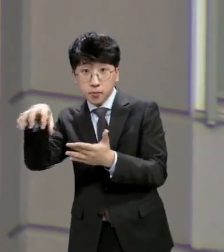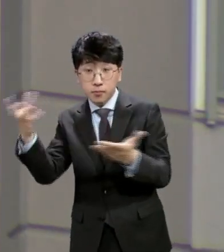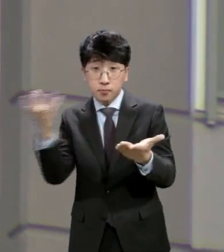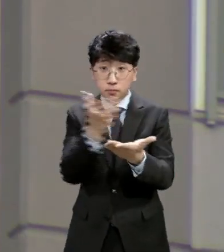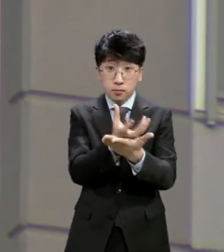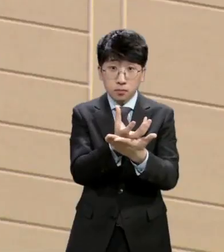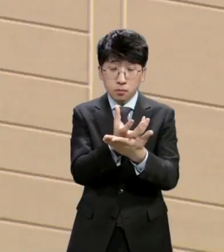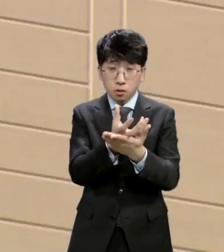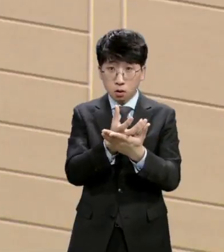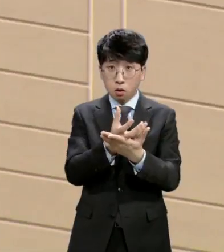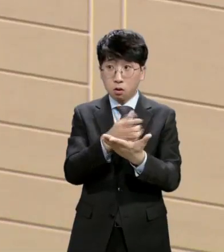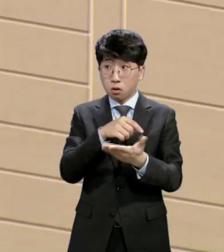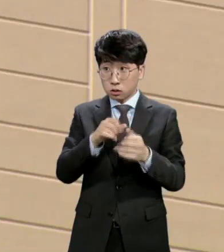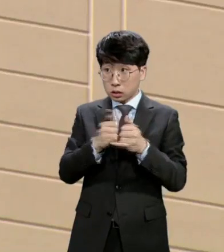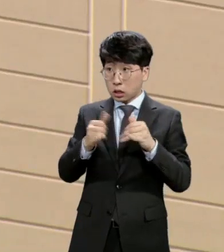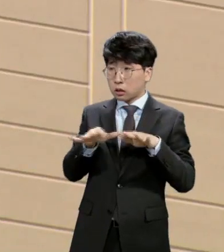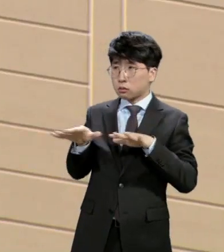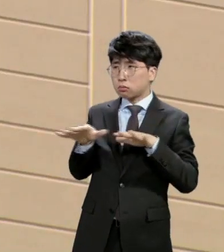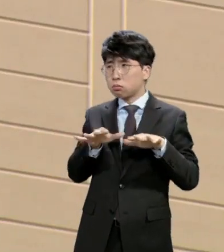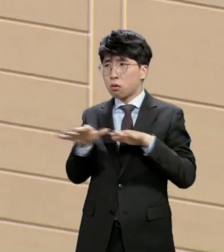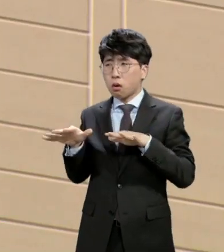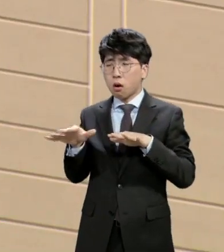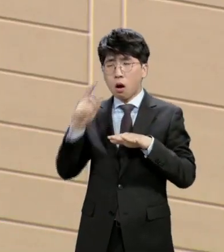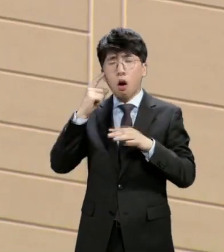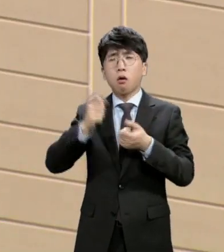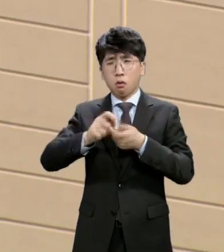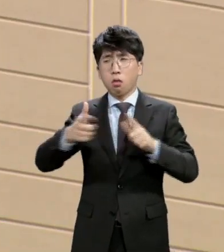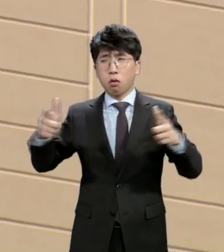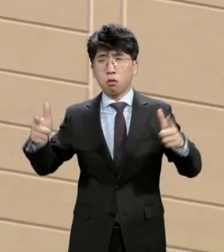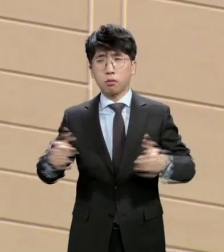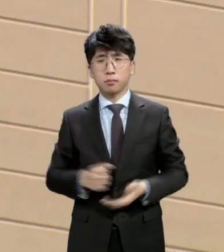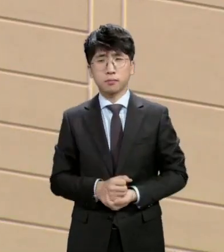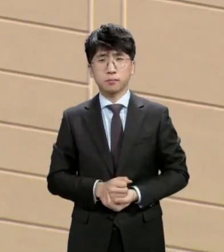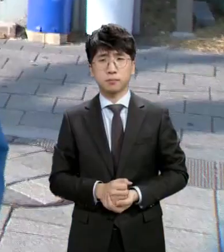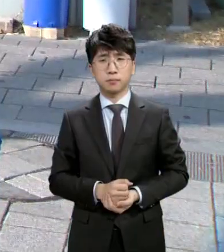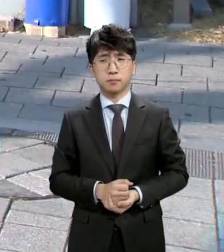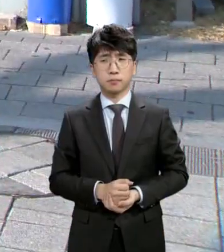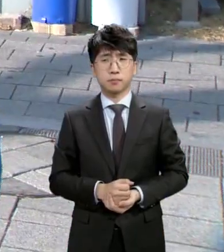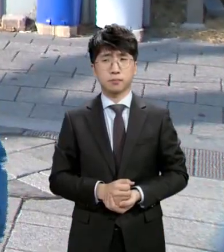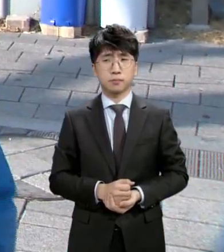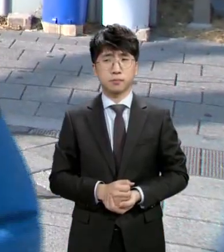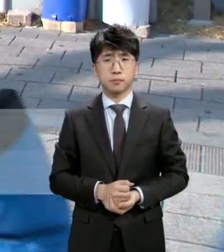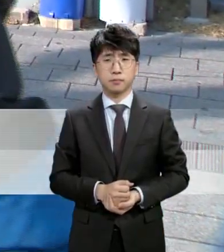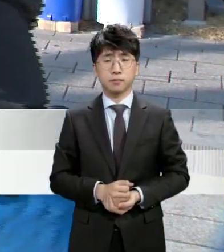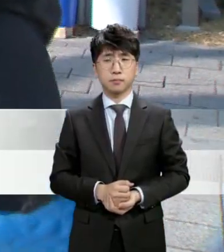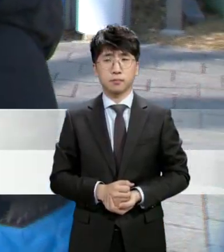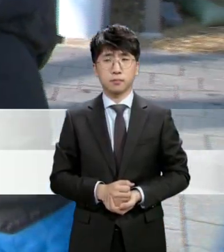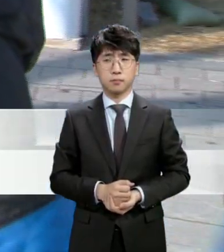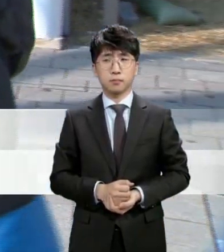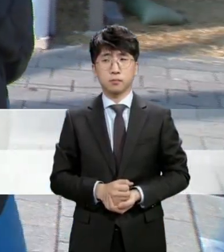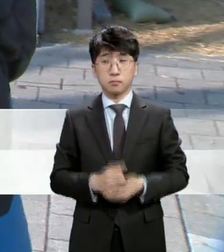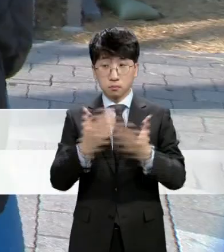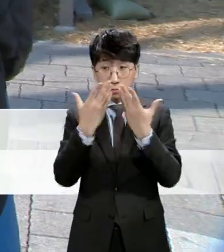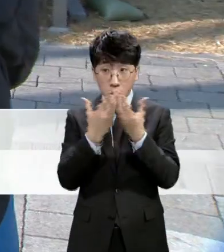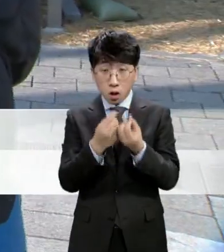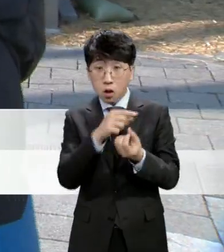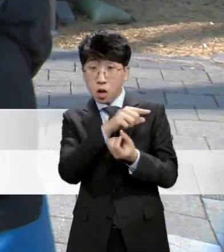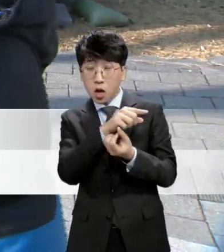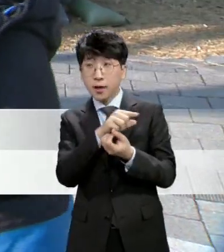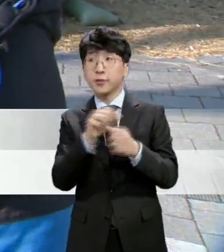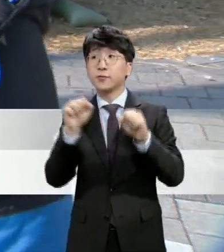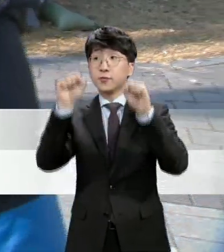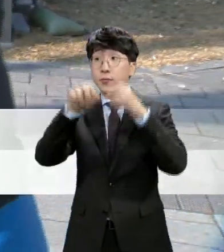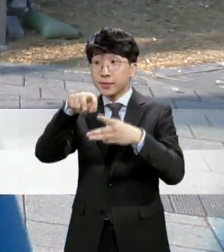지역 주민들 반응은 여전히 엇갈리고 있습니다. 마음이 아니라 여기에다가 예를 들어서 스포츠